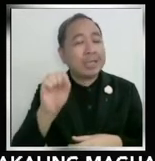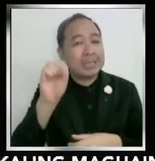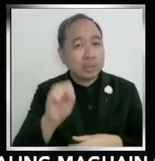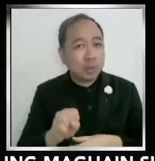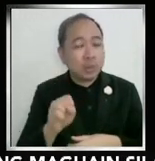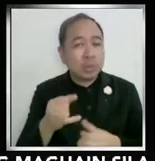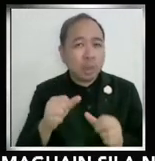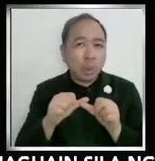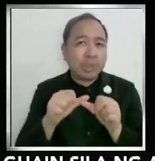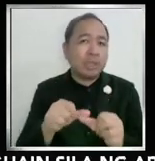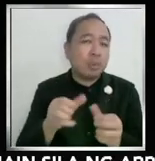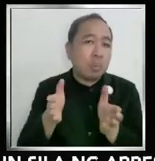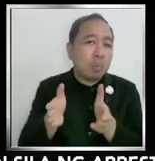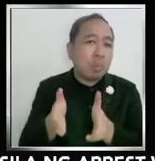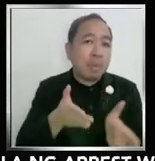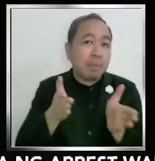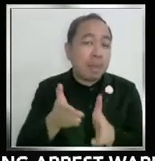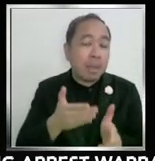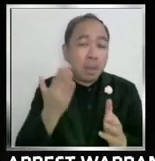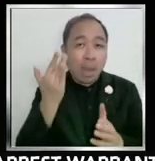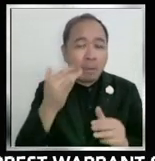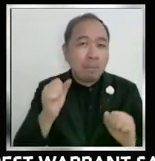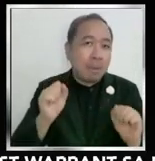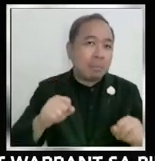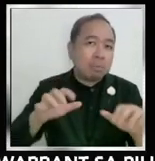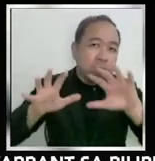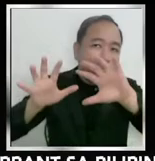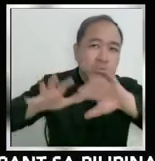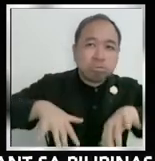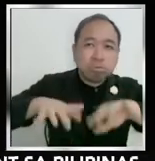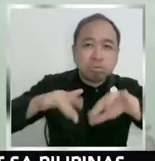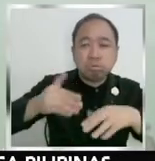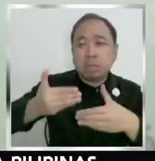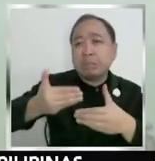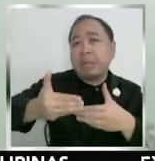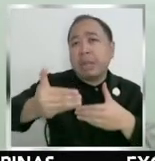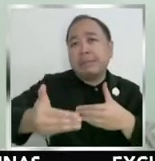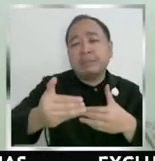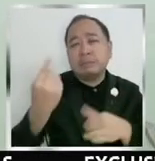posibleng magkaroon pa ng mga pag-ulan sa mga darating na araw.